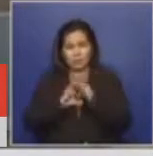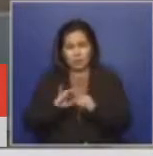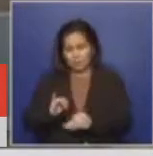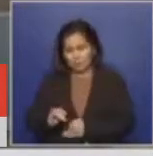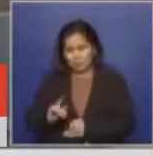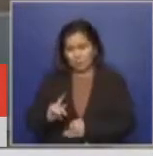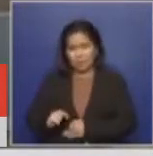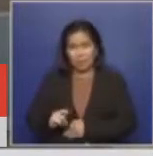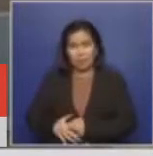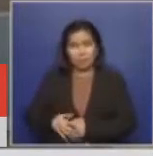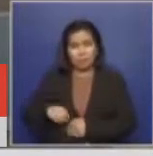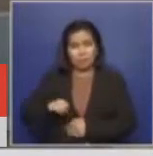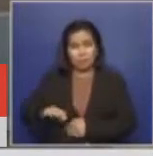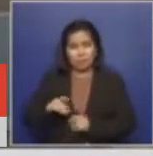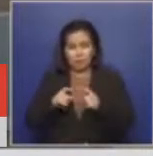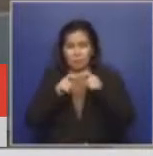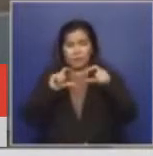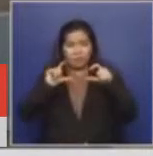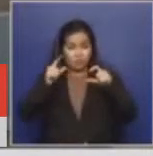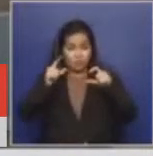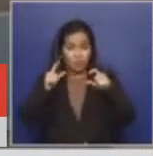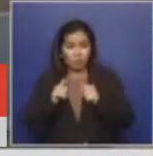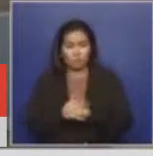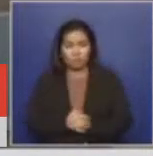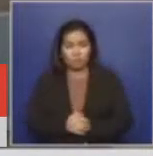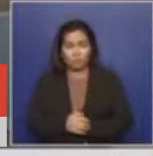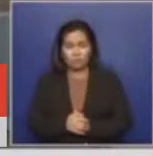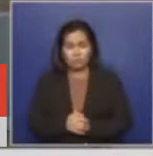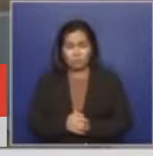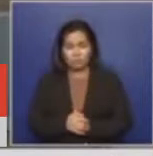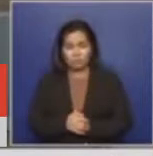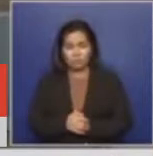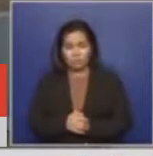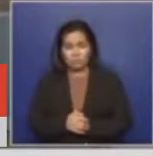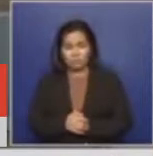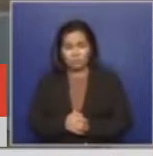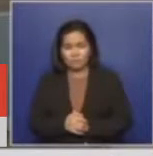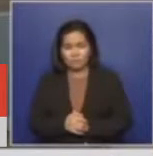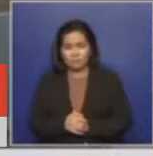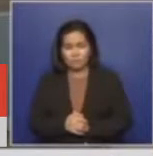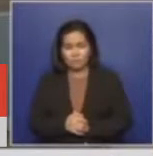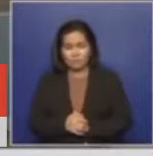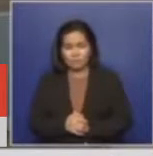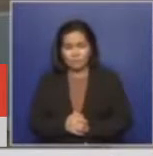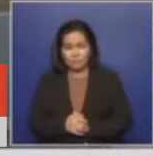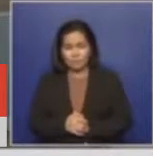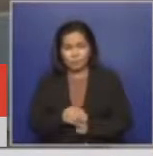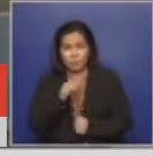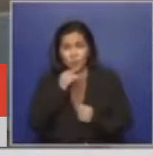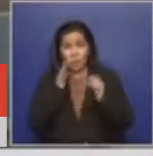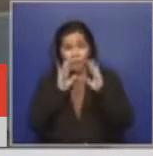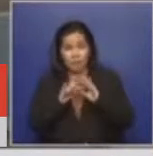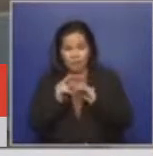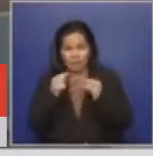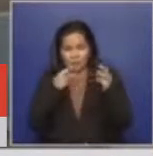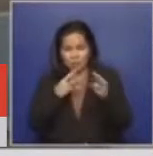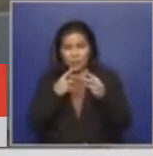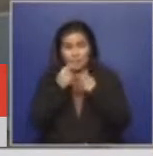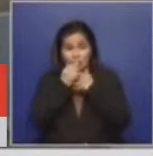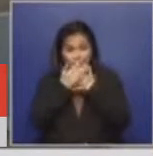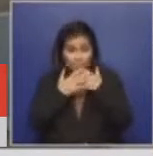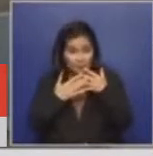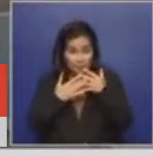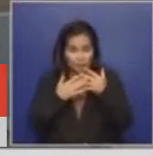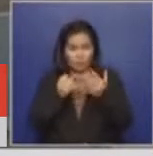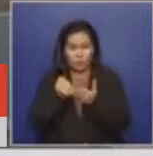องการจะไปล้างจากล้างไตโดยใช้ทางเส้นเลือดเนี่ยทางบัตร